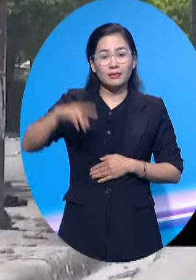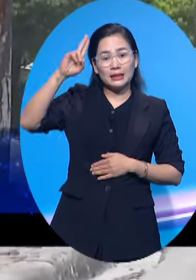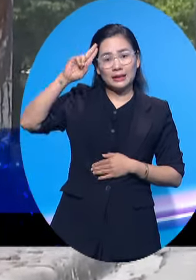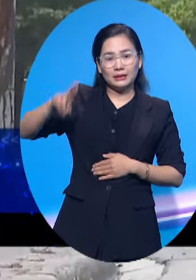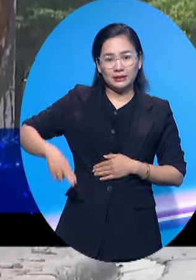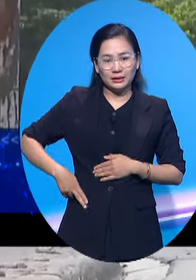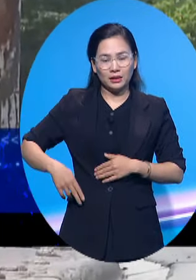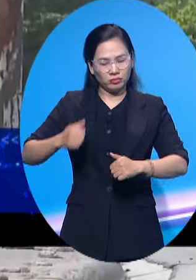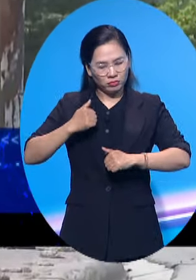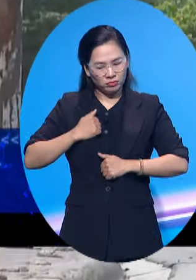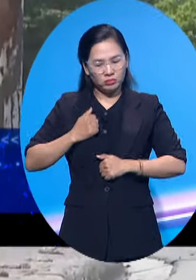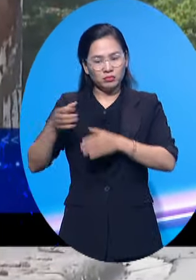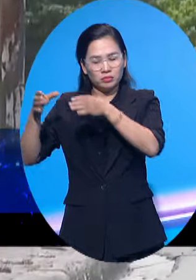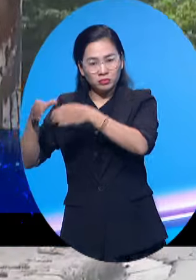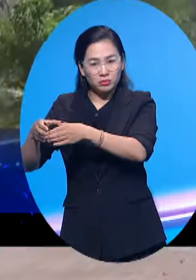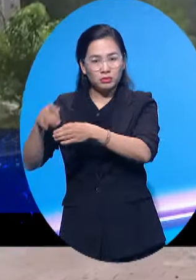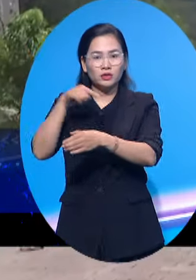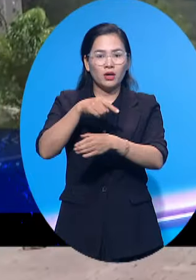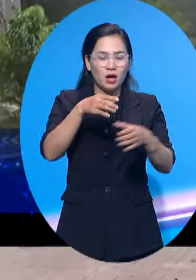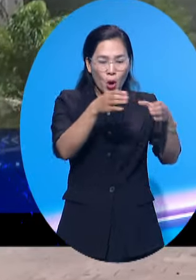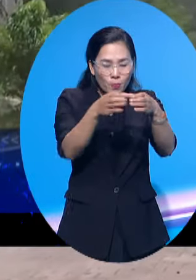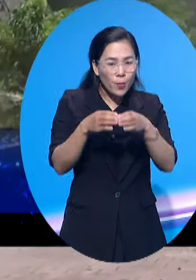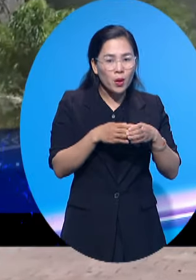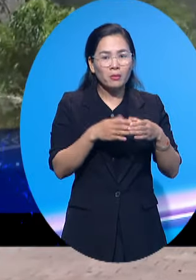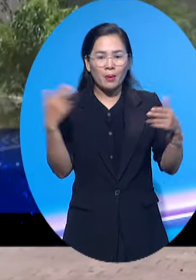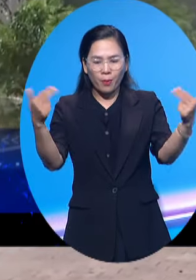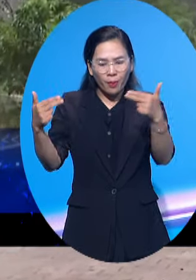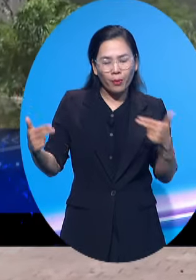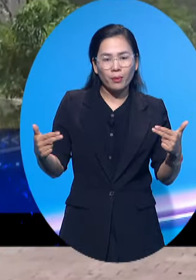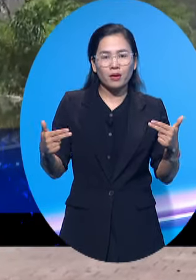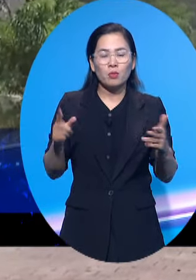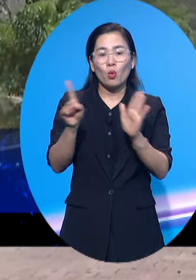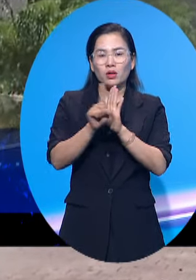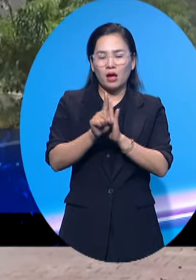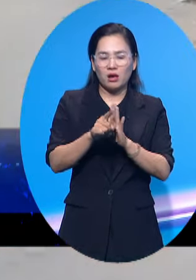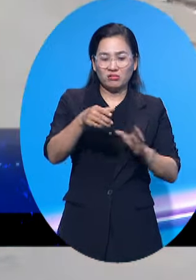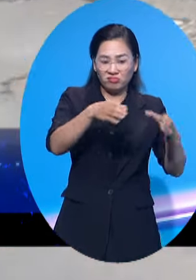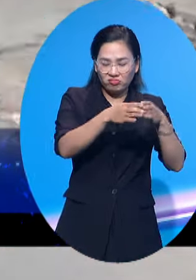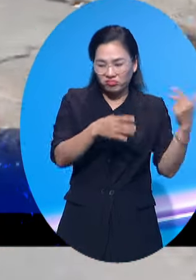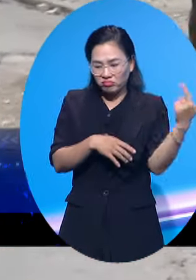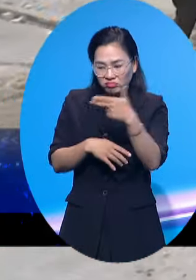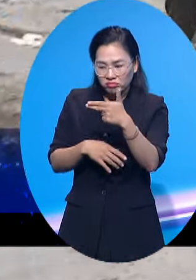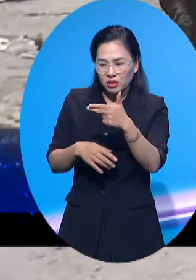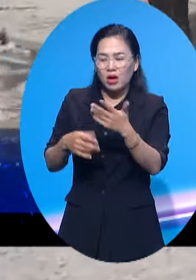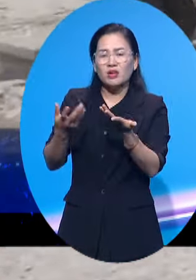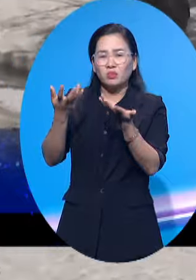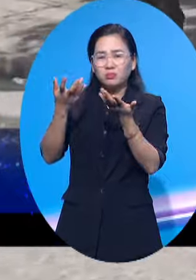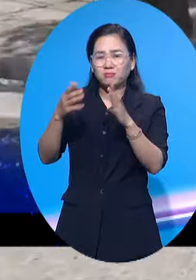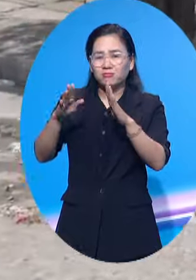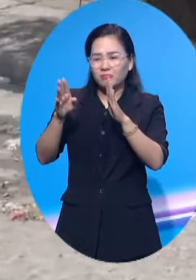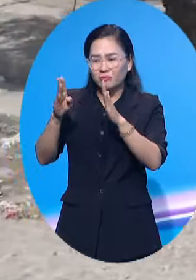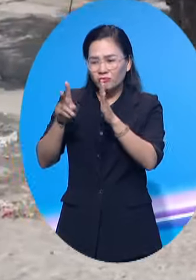Đây là cuộc đụng độ mới nhất giữa cảnh sát và các băng đảng sau hơn một tháng các tay súng bắt đầu nhắm mục tiêu vào cơ sở hạ tầng quan trọng của